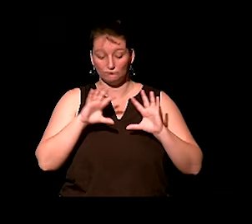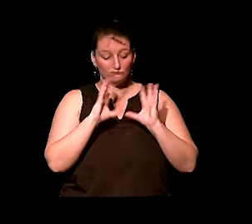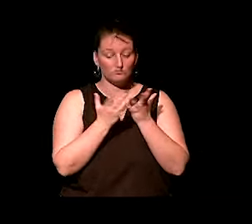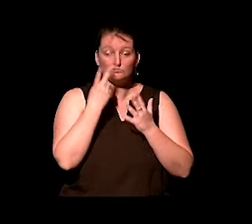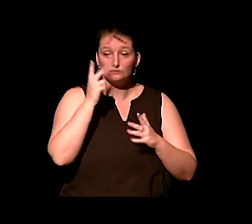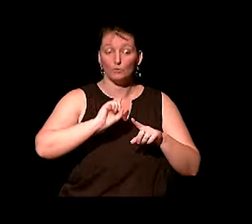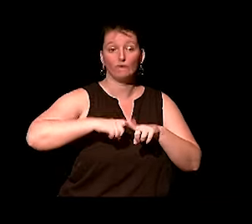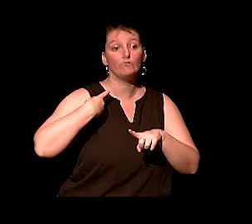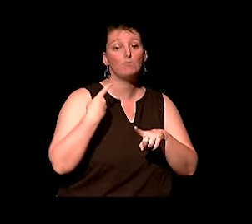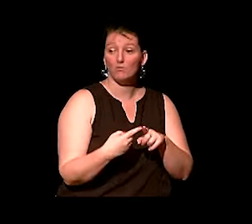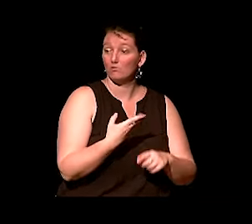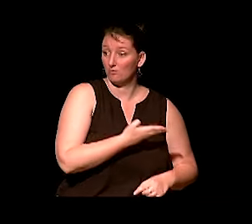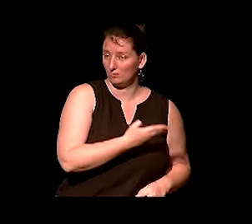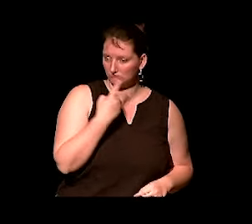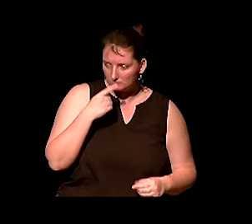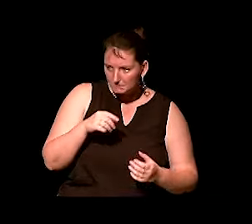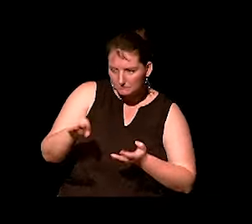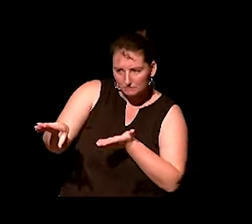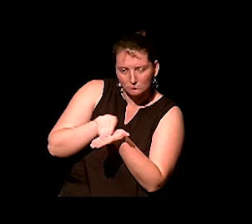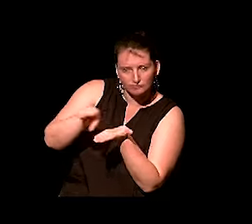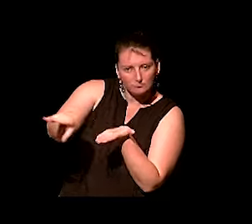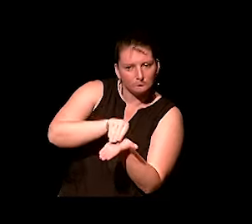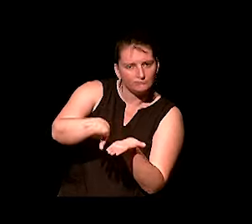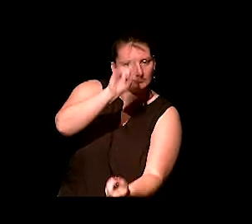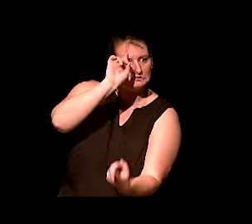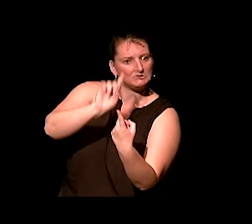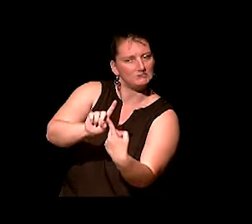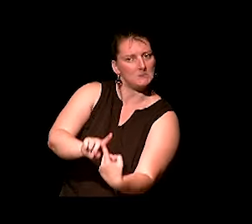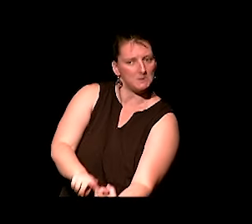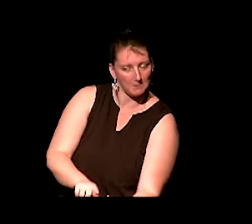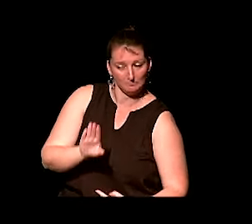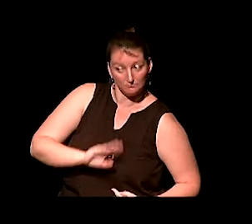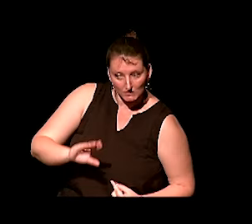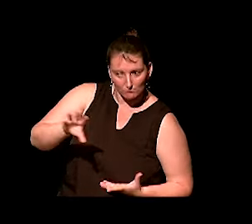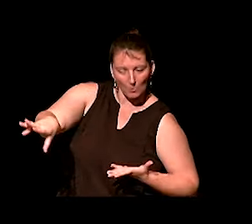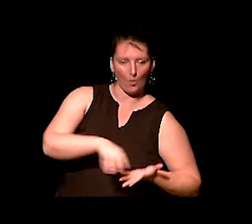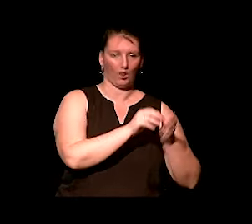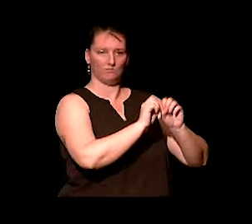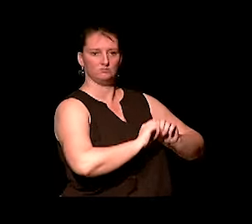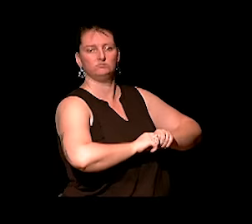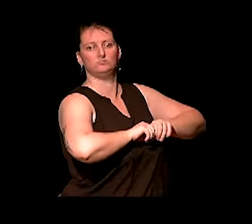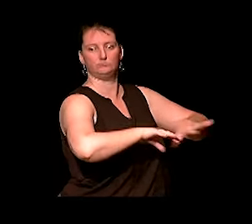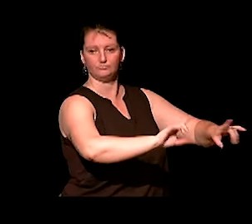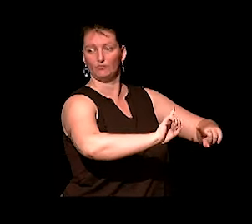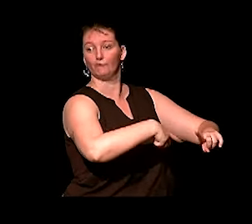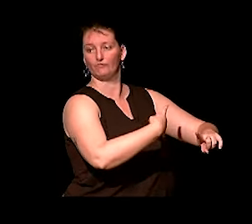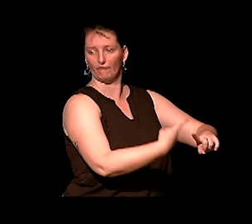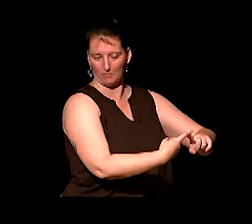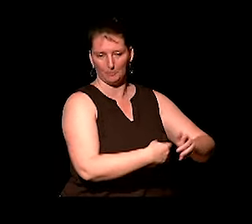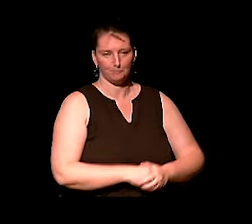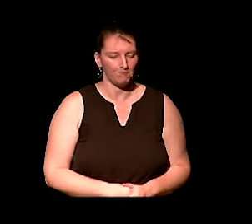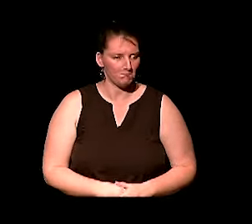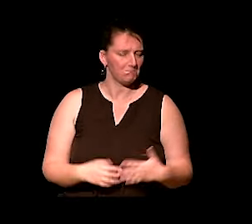les films reprennent l'iconographie, c'est-à-dire les thèmes des toiles impressionnistes. La façon,